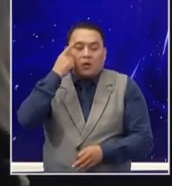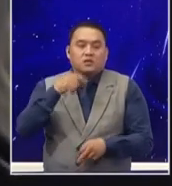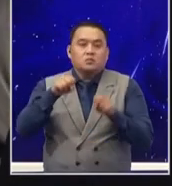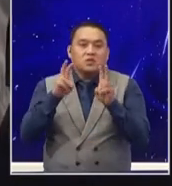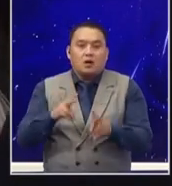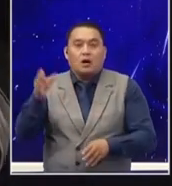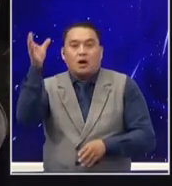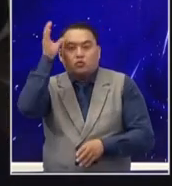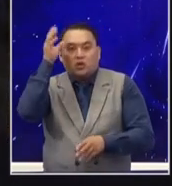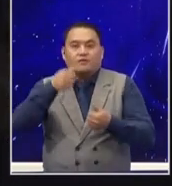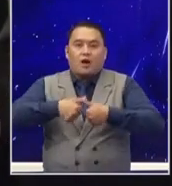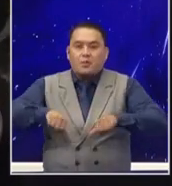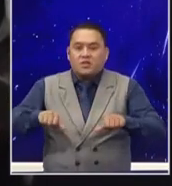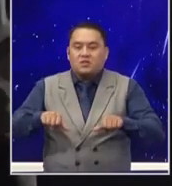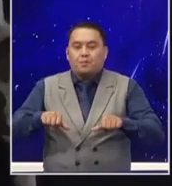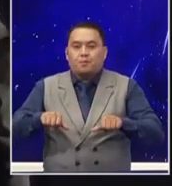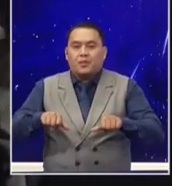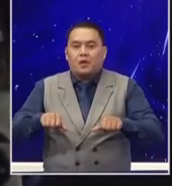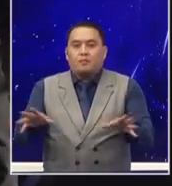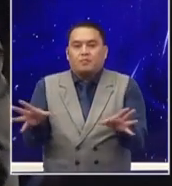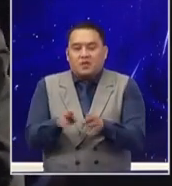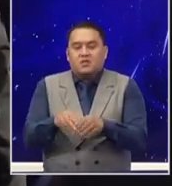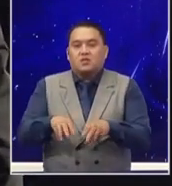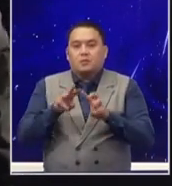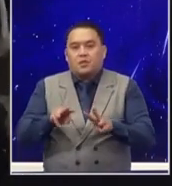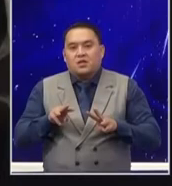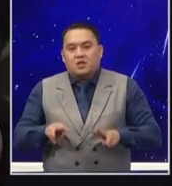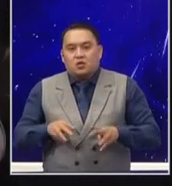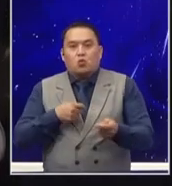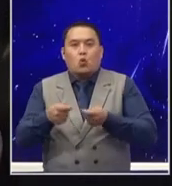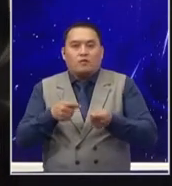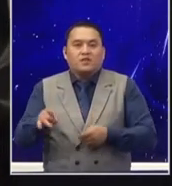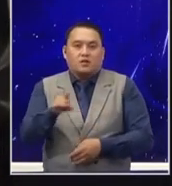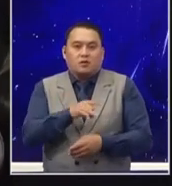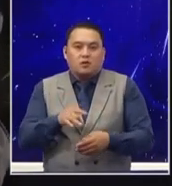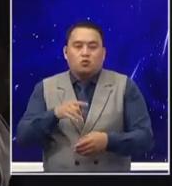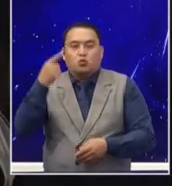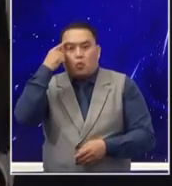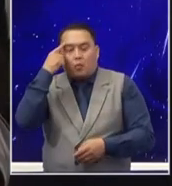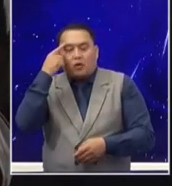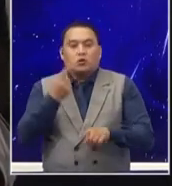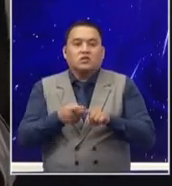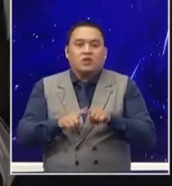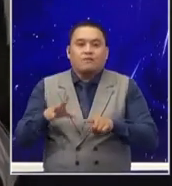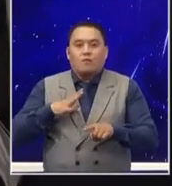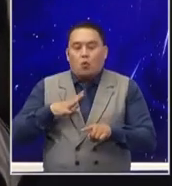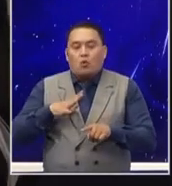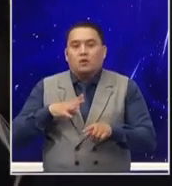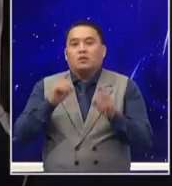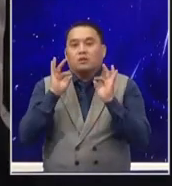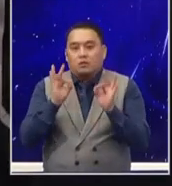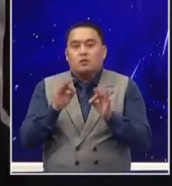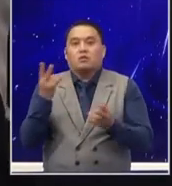специальная государственная комиссия во главе с премьер-министром, руководителями регионов, да. Они считают. Потому что говорить